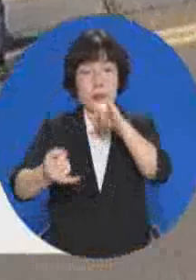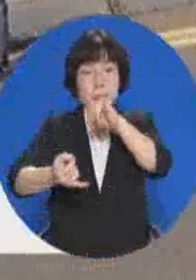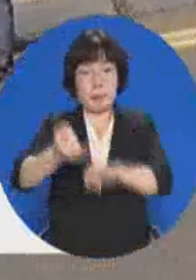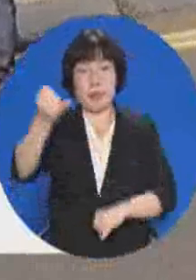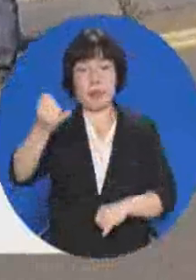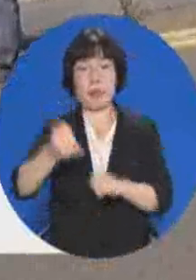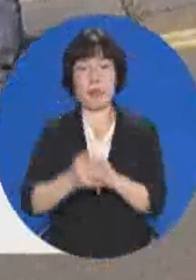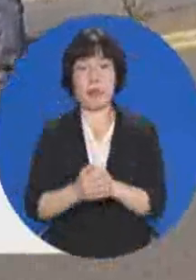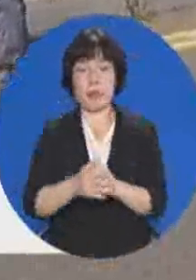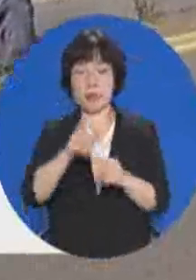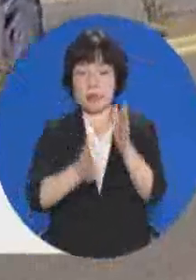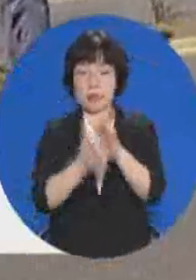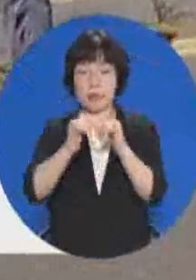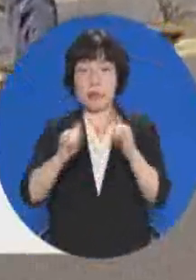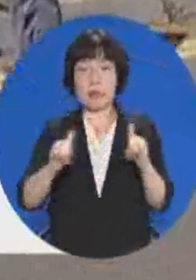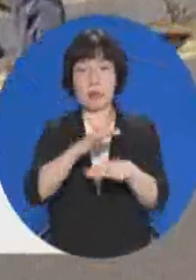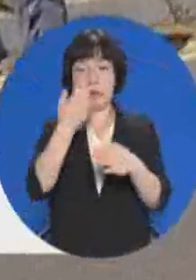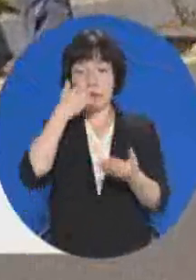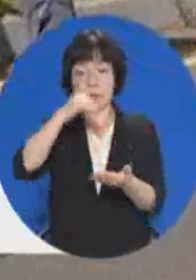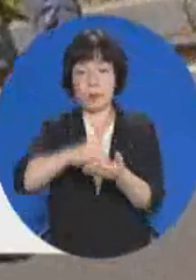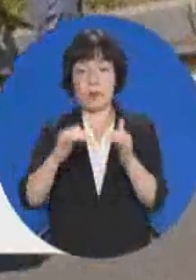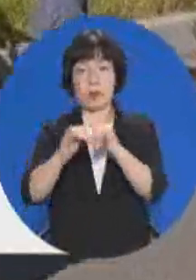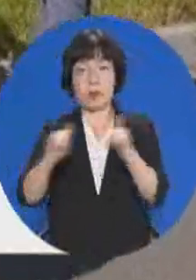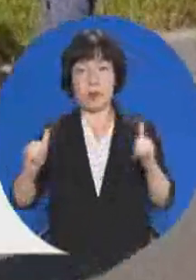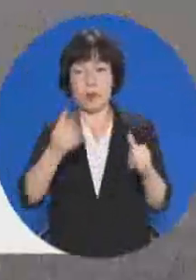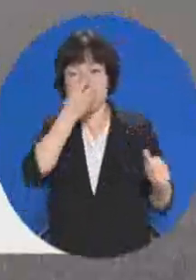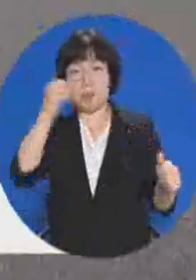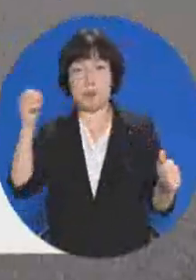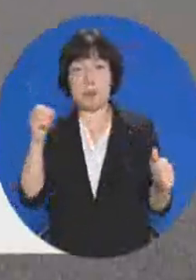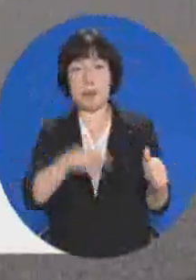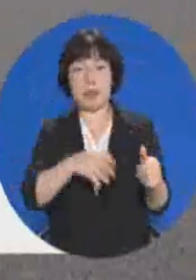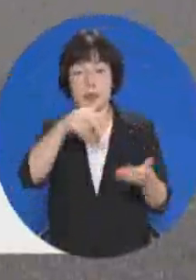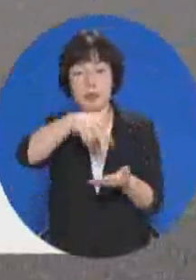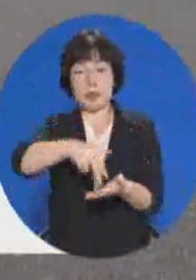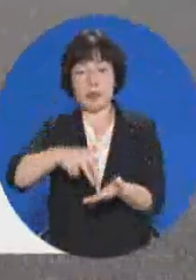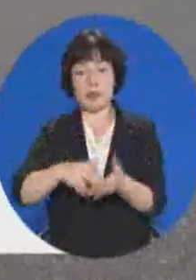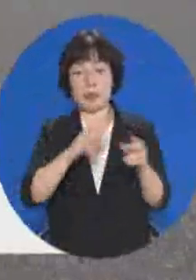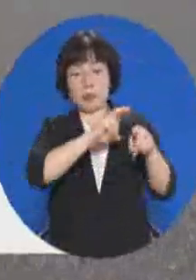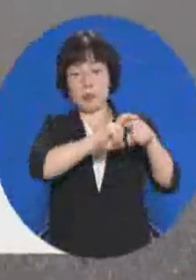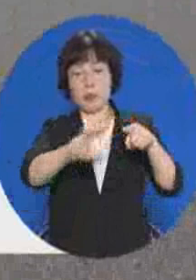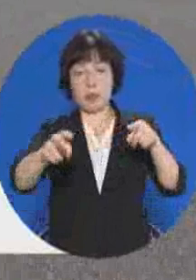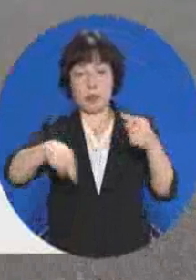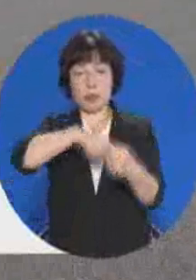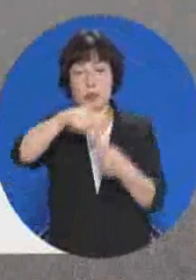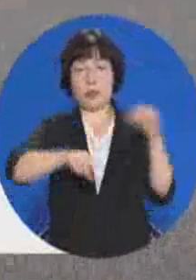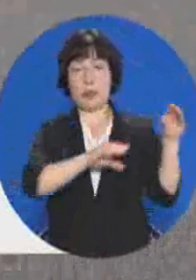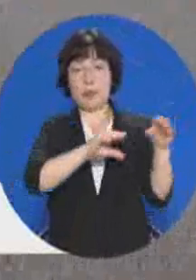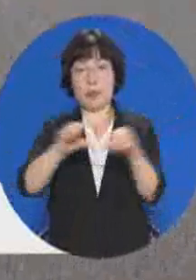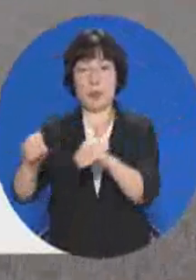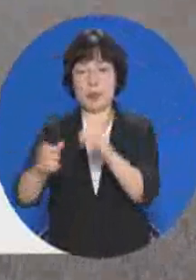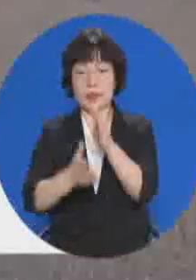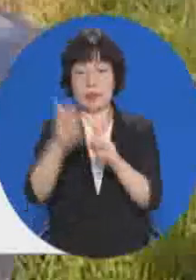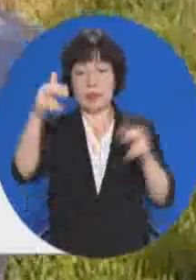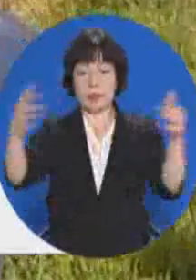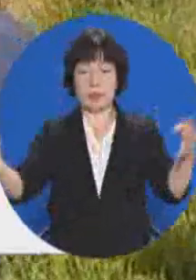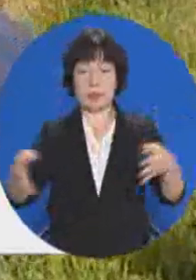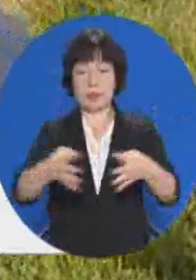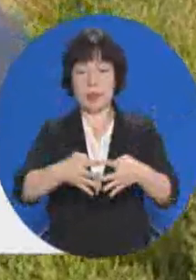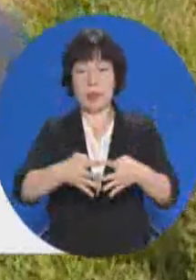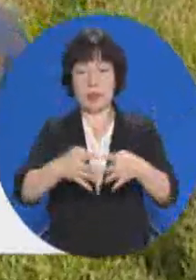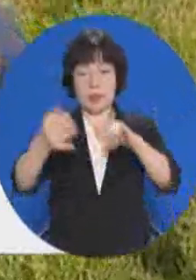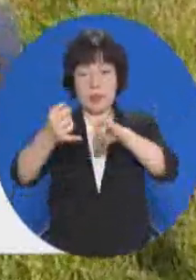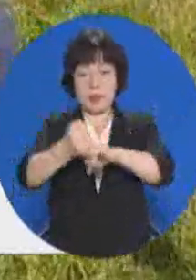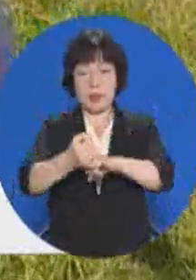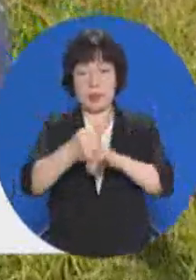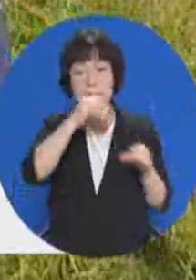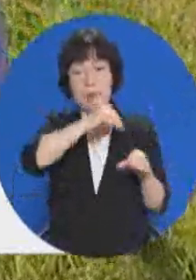무시한 채 여수 시민과 돌산 지역 주민들을 기만하고 있다며 케이블카 운행 중단과 여수시와 체결한 기부